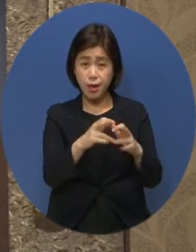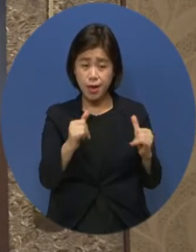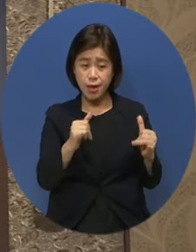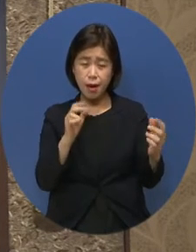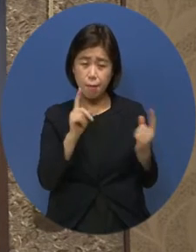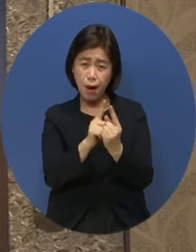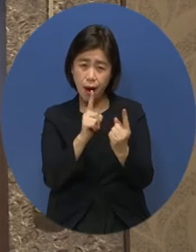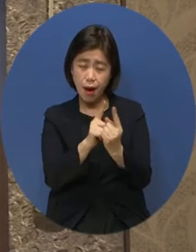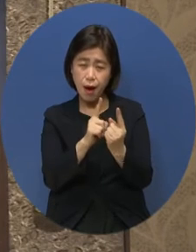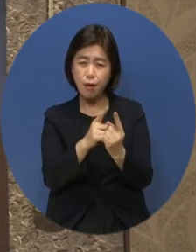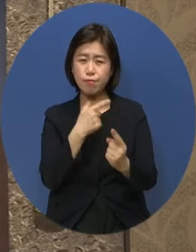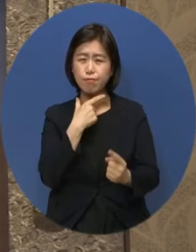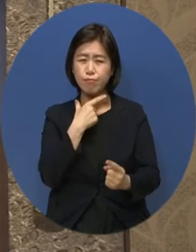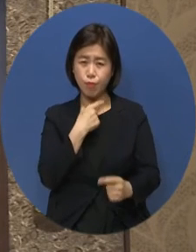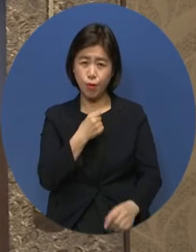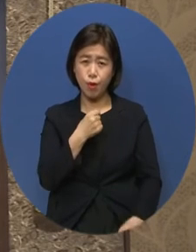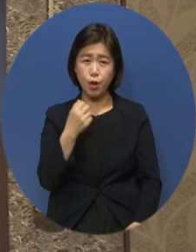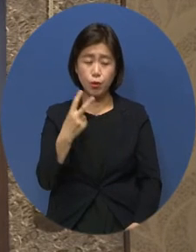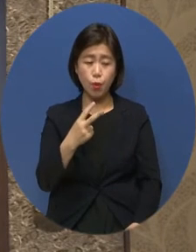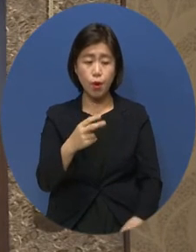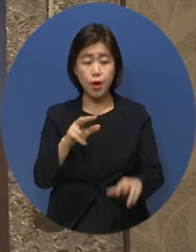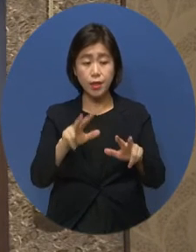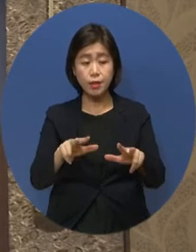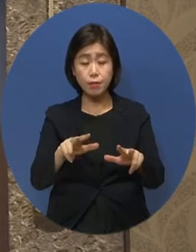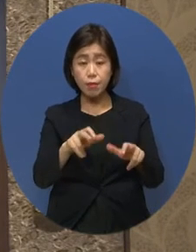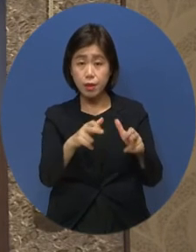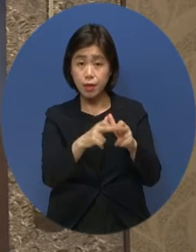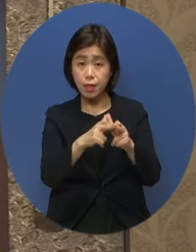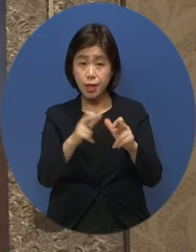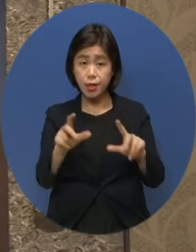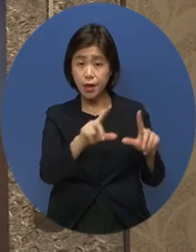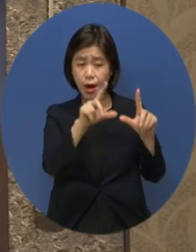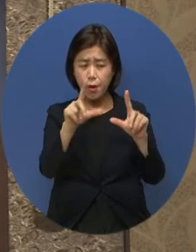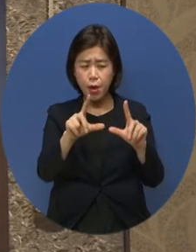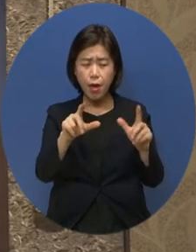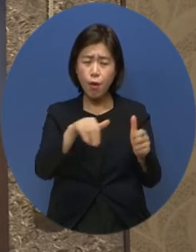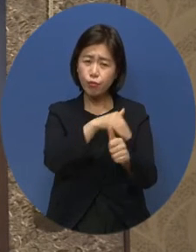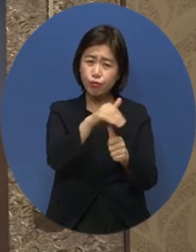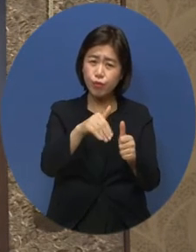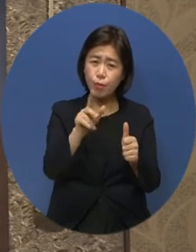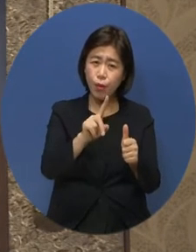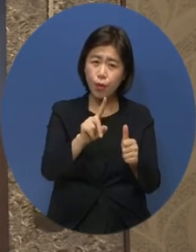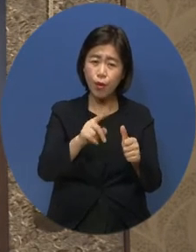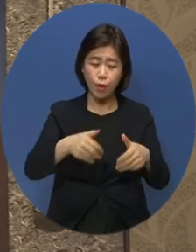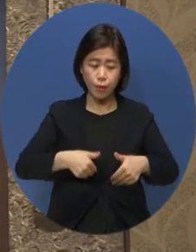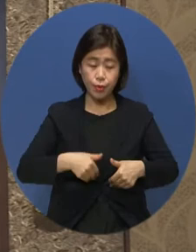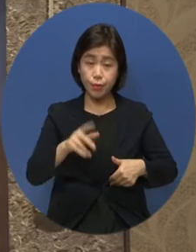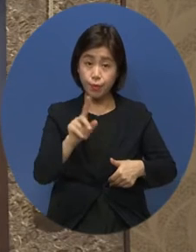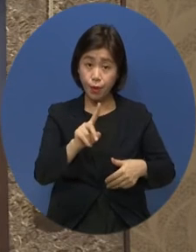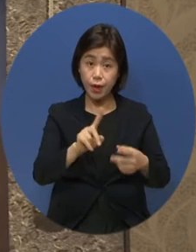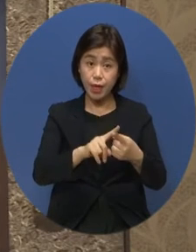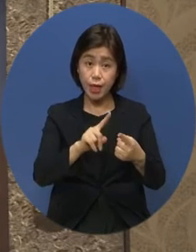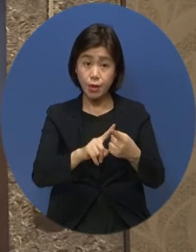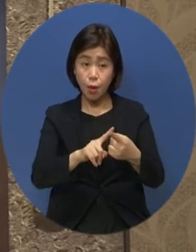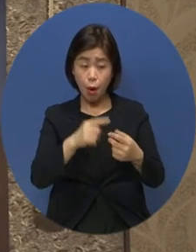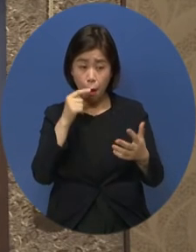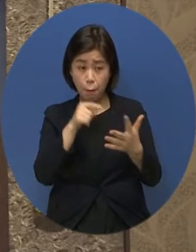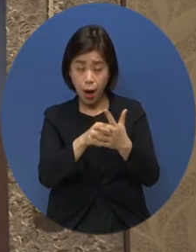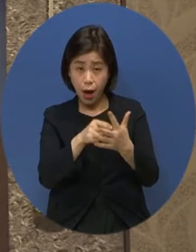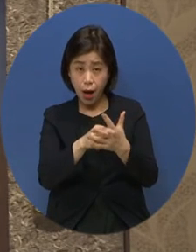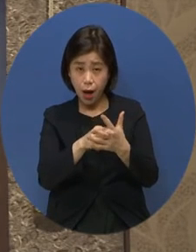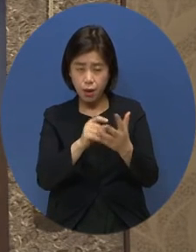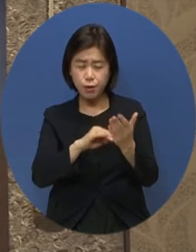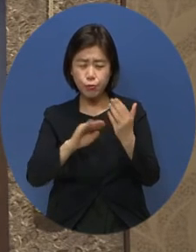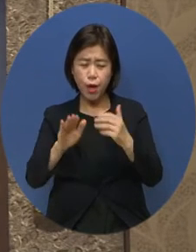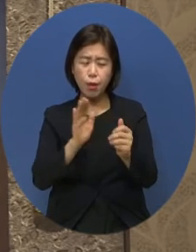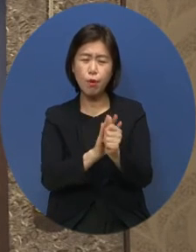시도하고 지금 삶의 상태가 어떤지를 체크하고 필요한 부분에 먼지를 파악을 해서 지원하려고 하는 우리